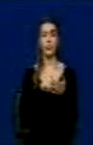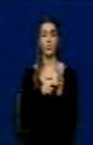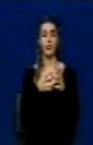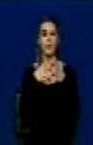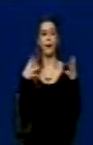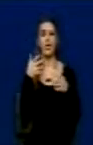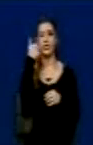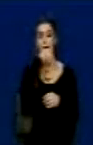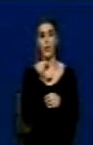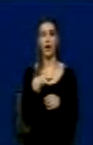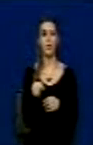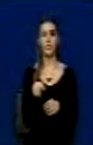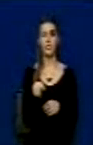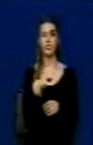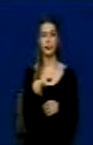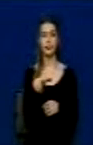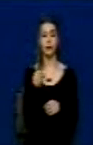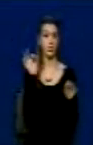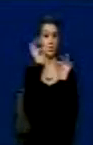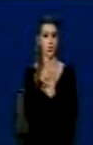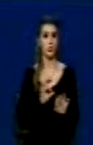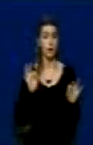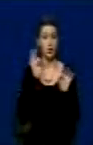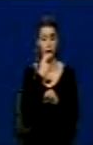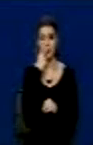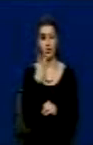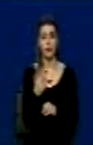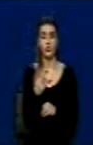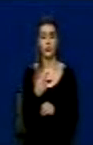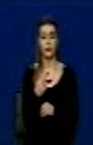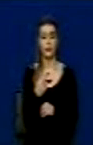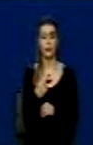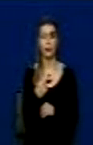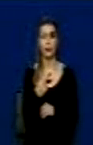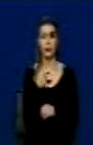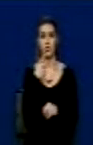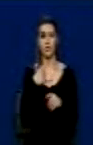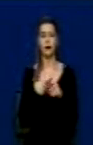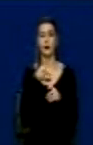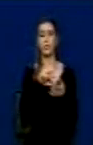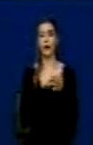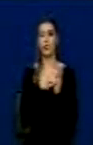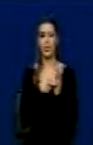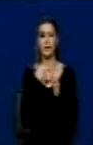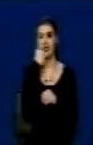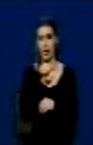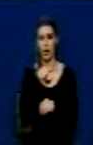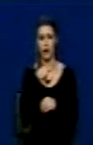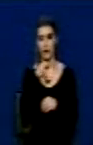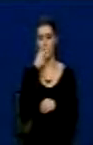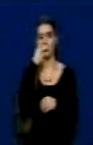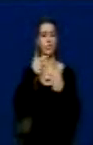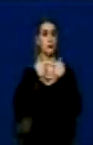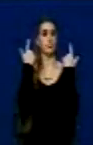që përmenden, askund nuk preket thelbi i vërtetë i problemit. Dihet